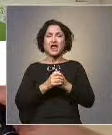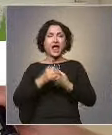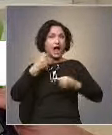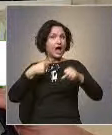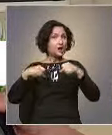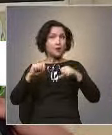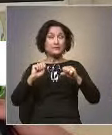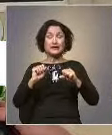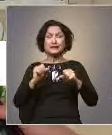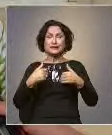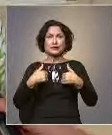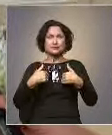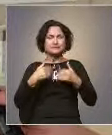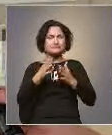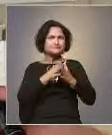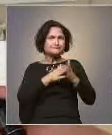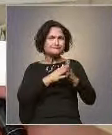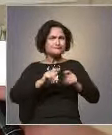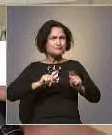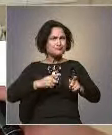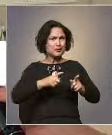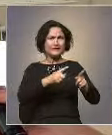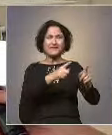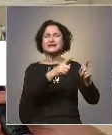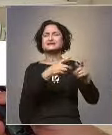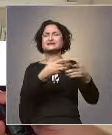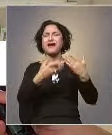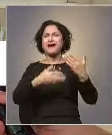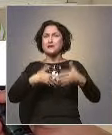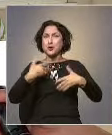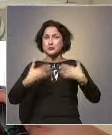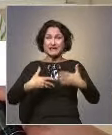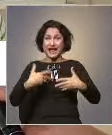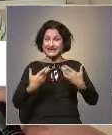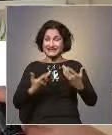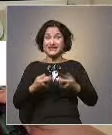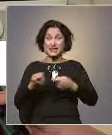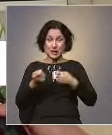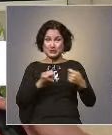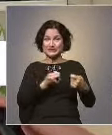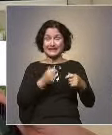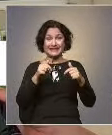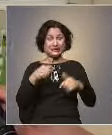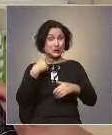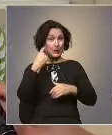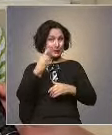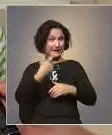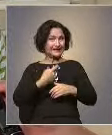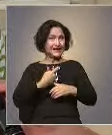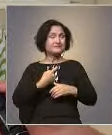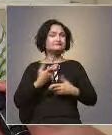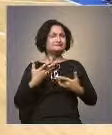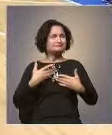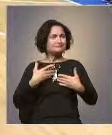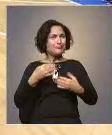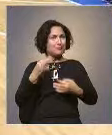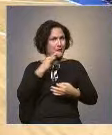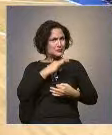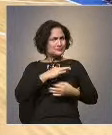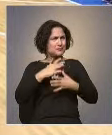Аеробиката ни носи много мотивация да продължаваме за напред, много щастие и тази година ни донесе и много големи